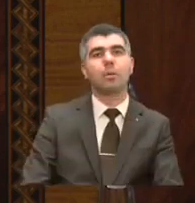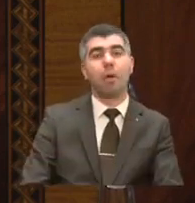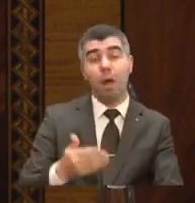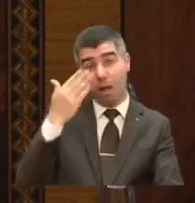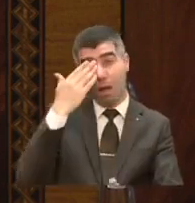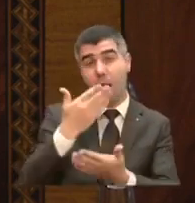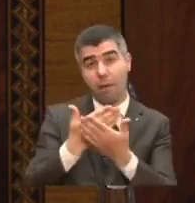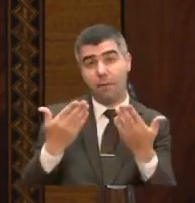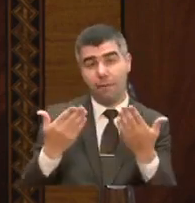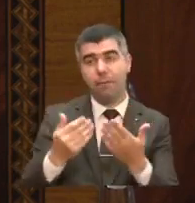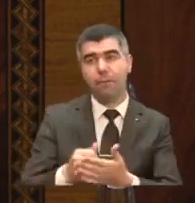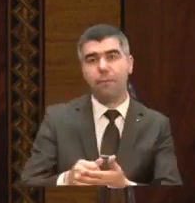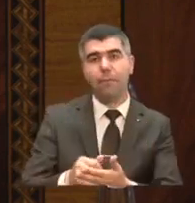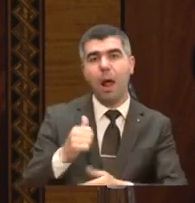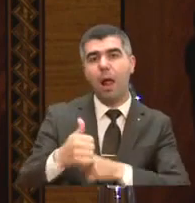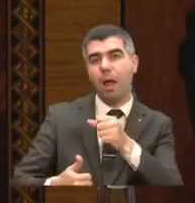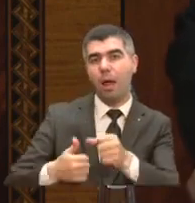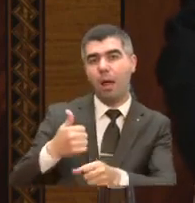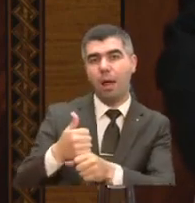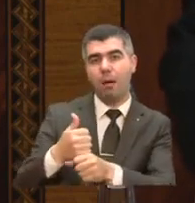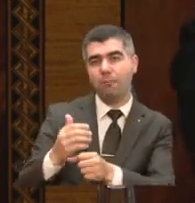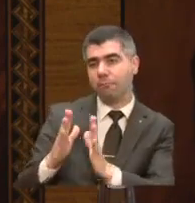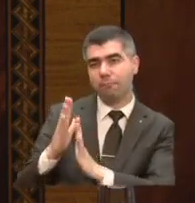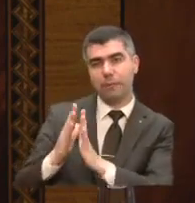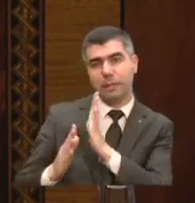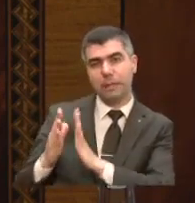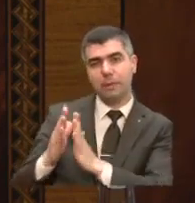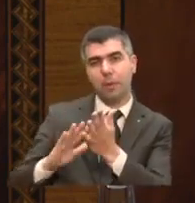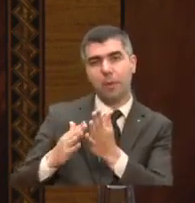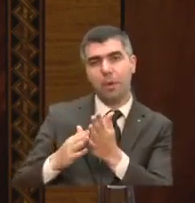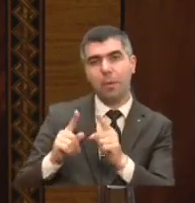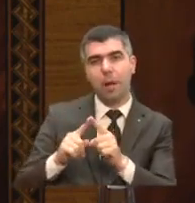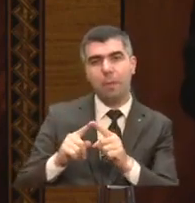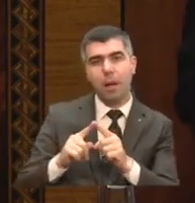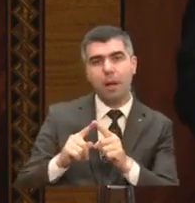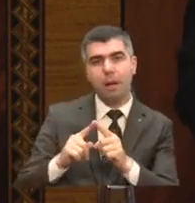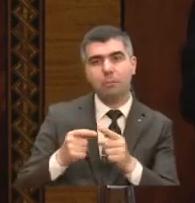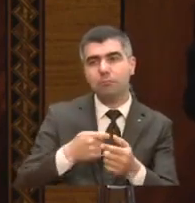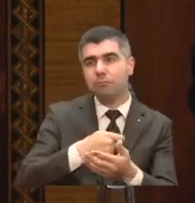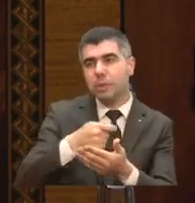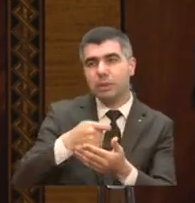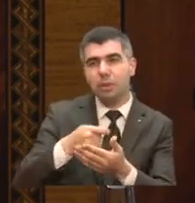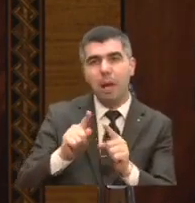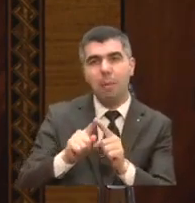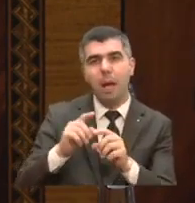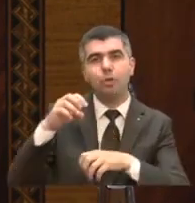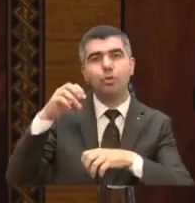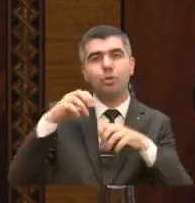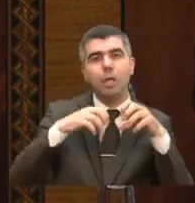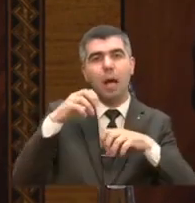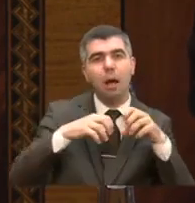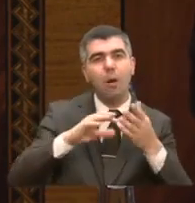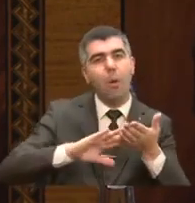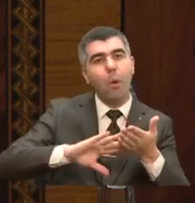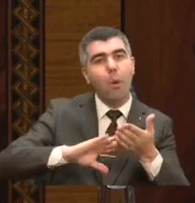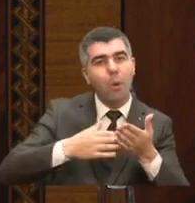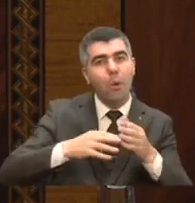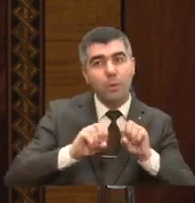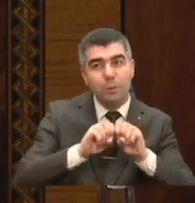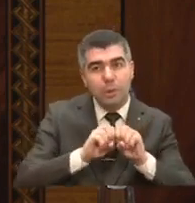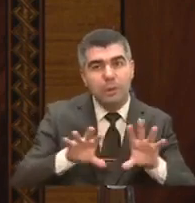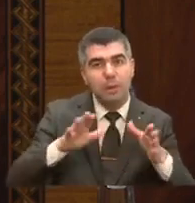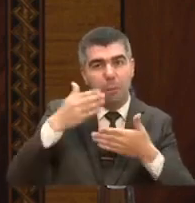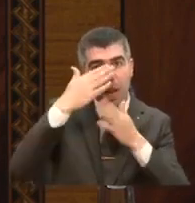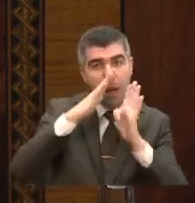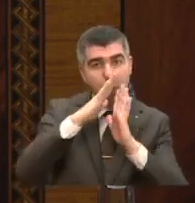السنوات الأخيرة هناك توزيع غير منتظم لتساقطات المطارية عبر التراب الوطني،